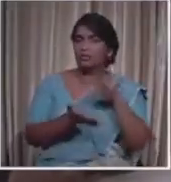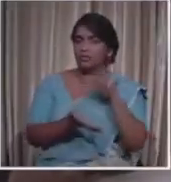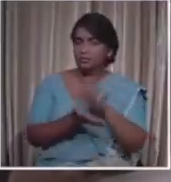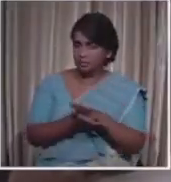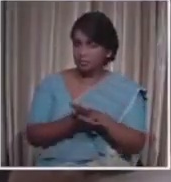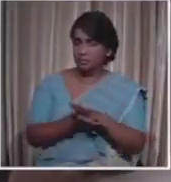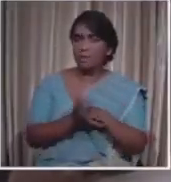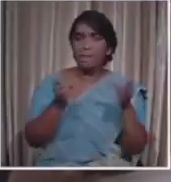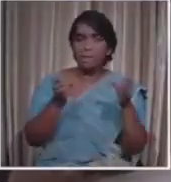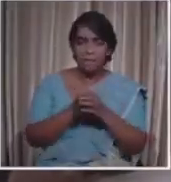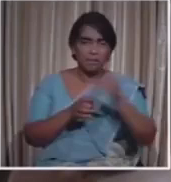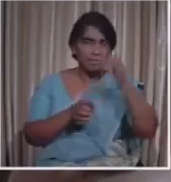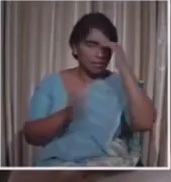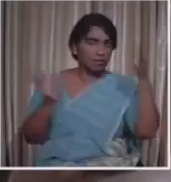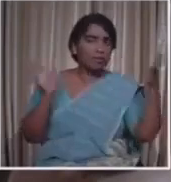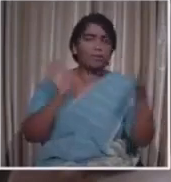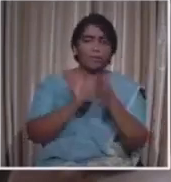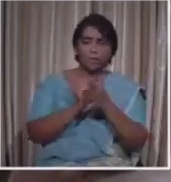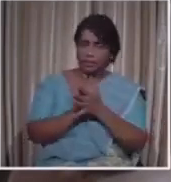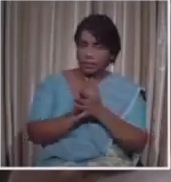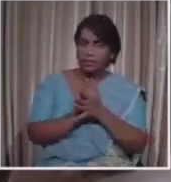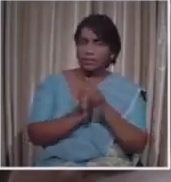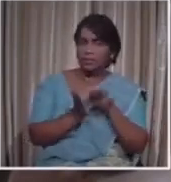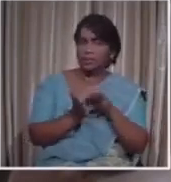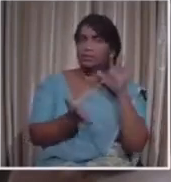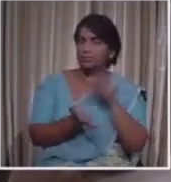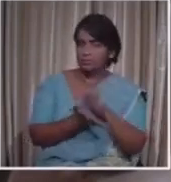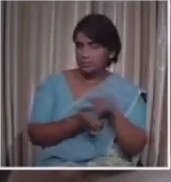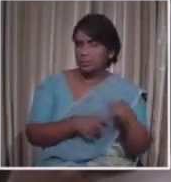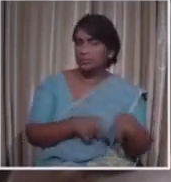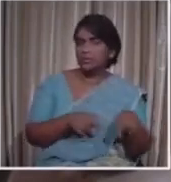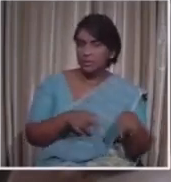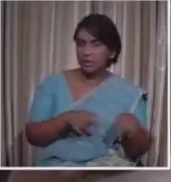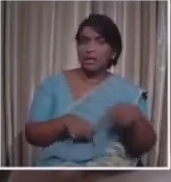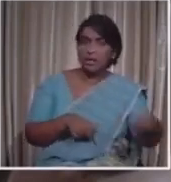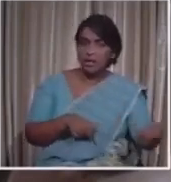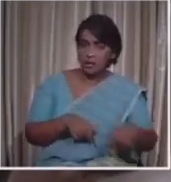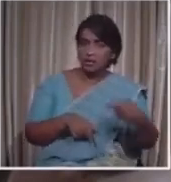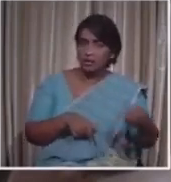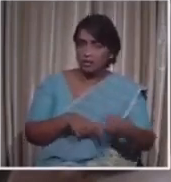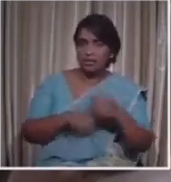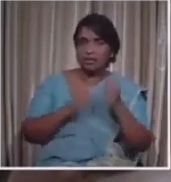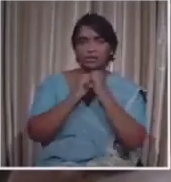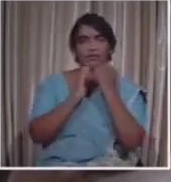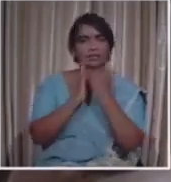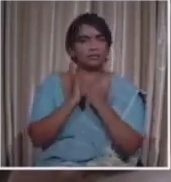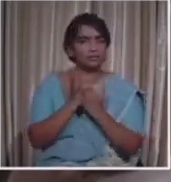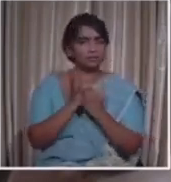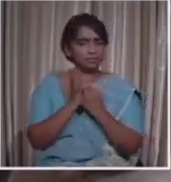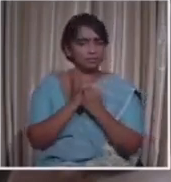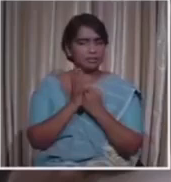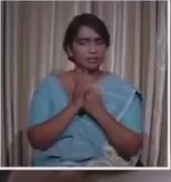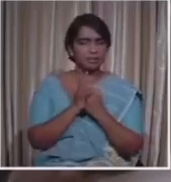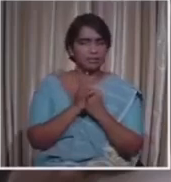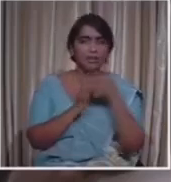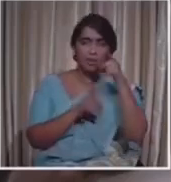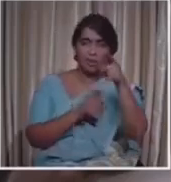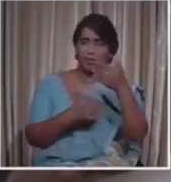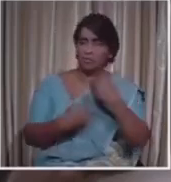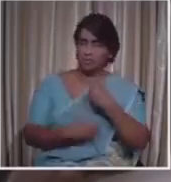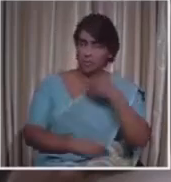තීරණයේ පක්ෂනායකයන් ඔක්කොම එකතු වෙලා ගත්ත තීරණයක් අනුව මේ අද දිනේ වැඩ කටයුතු යොදාගෙන තියෙන්නේ. ඔබතුමා හෝ මම